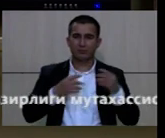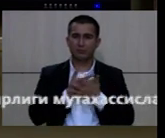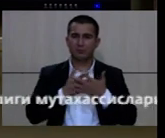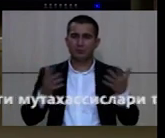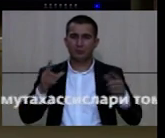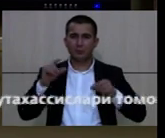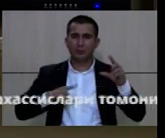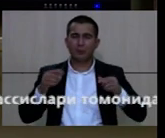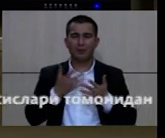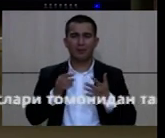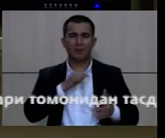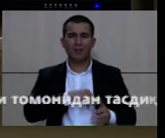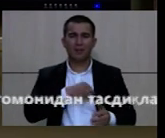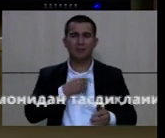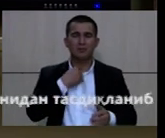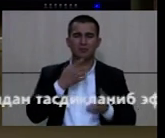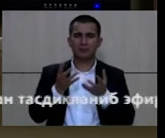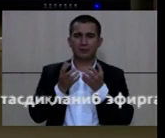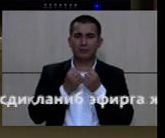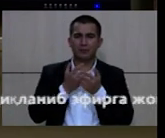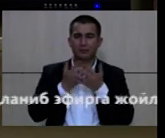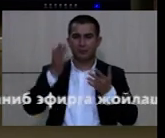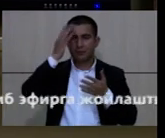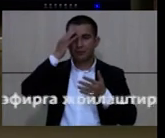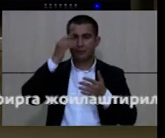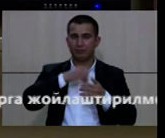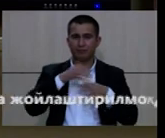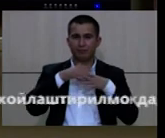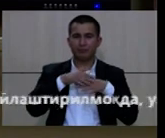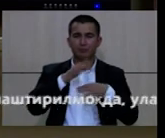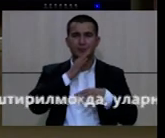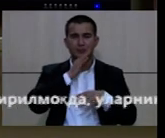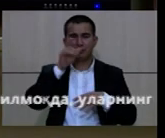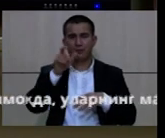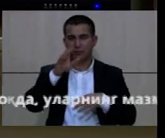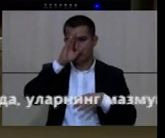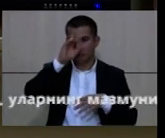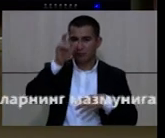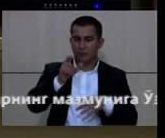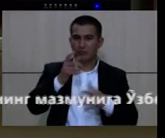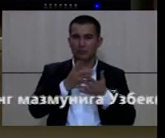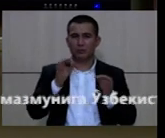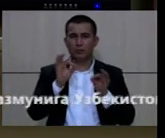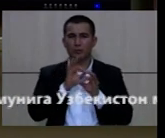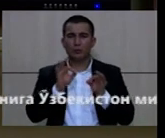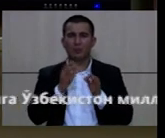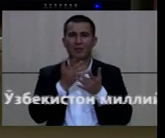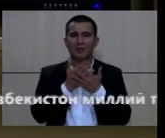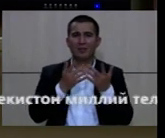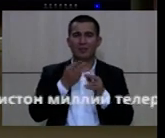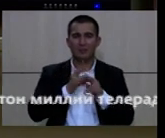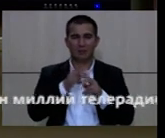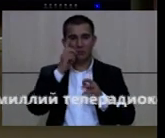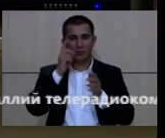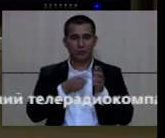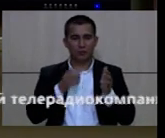manbalari, tovushni qabul qilguvchilar hamda tovushning turli muhitlarda tarqalishi haqida ma'lumotlarga ega bo'ldik.